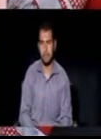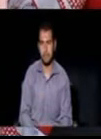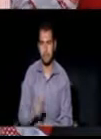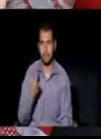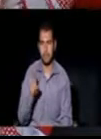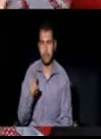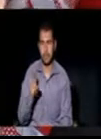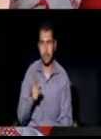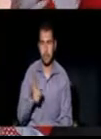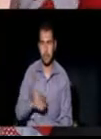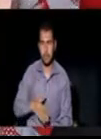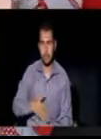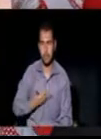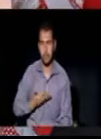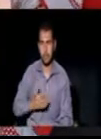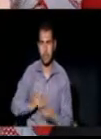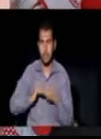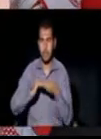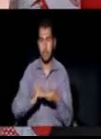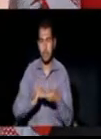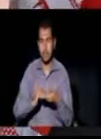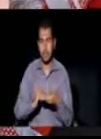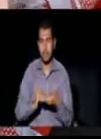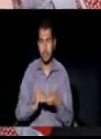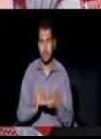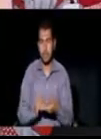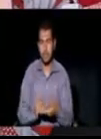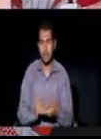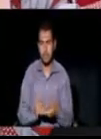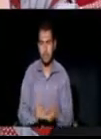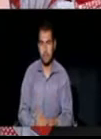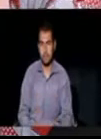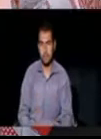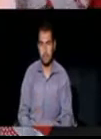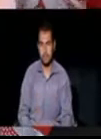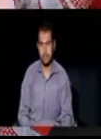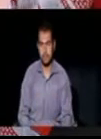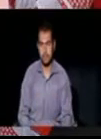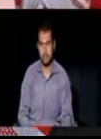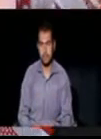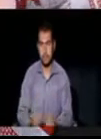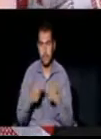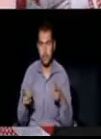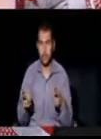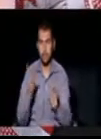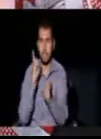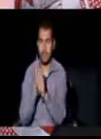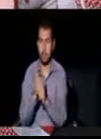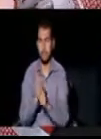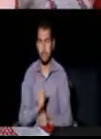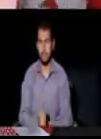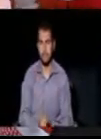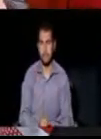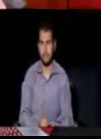واحنا محتاجين المساعدات الاعاقه السمعيه كلها وارجوك توافق على المقابله